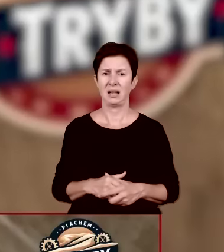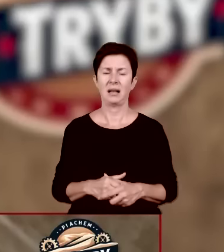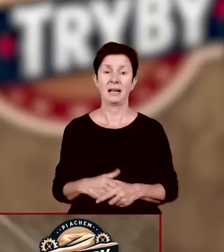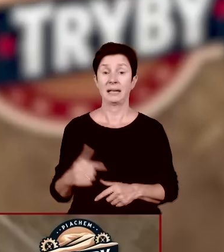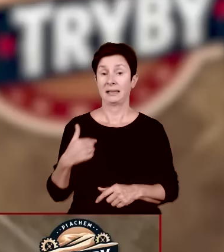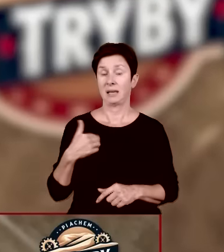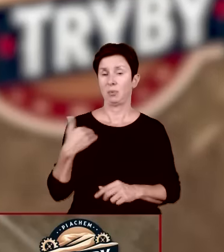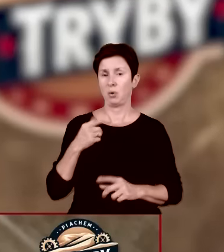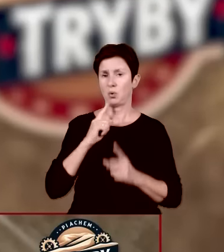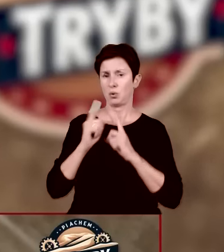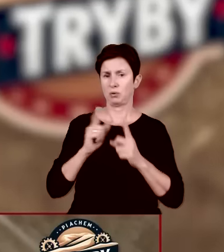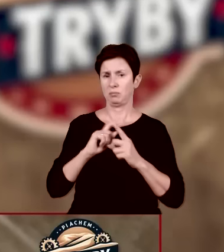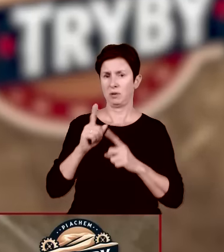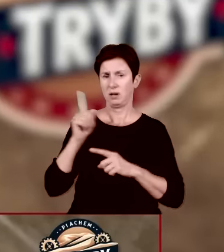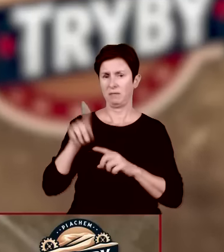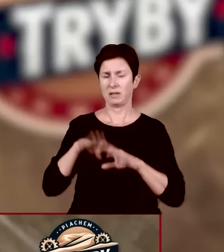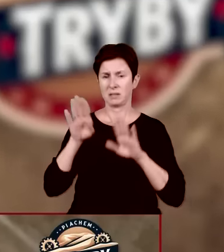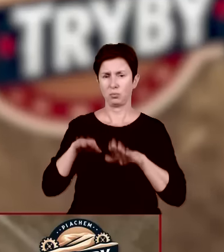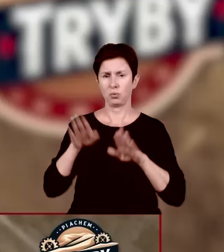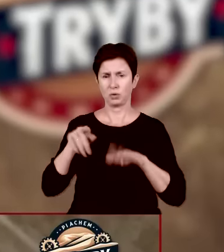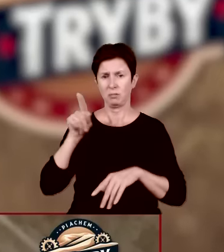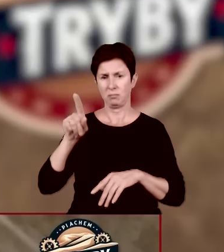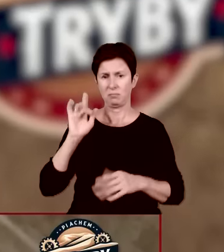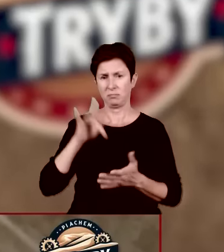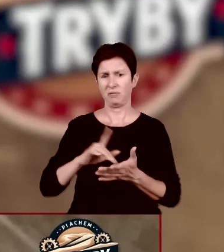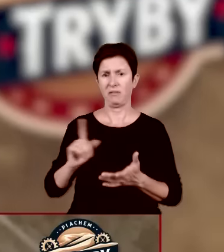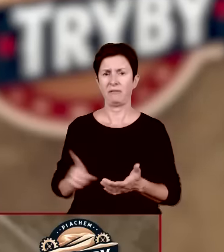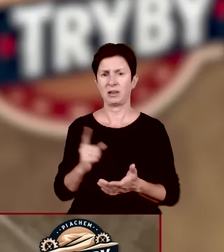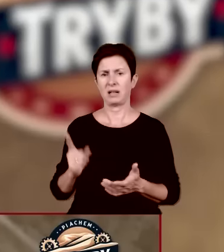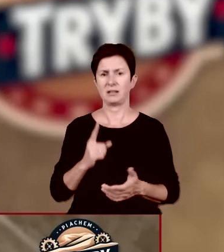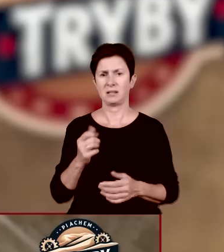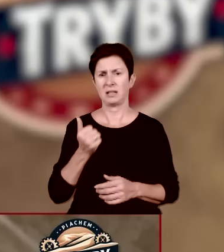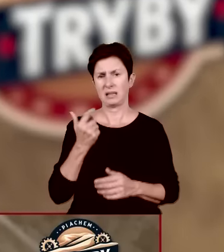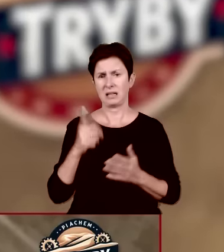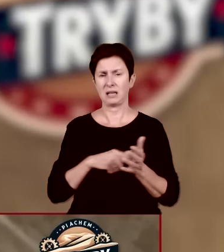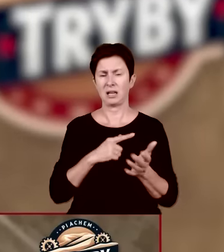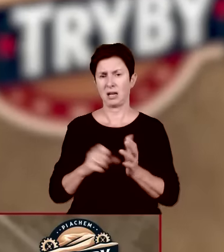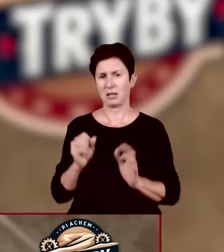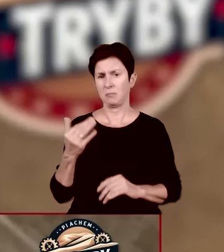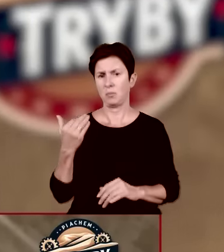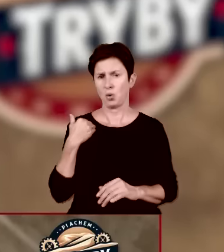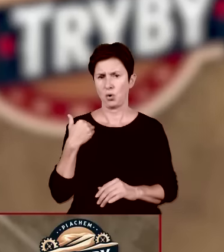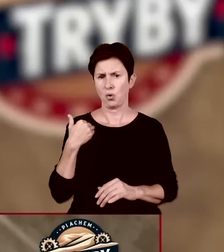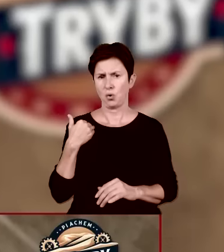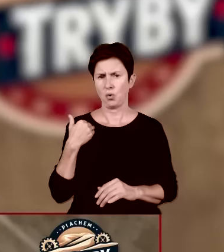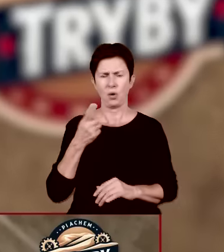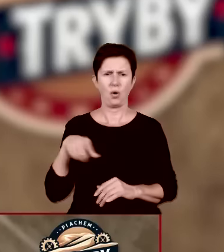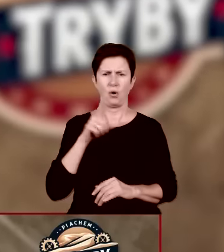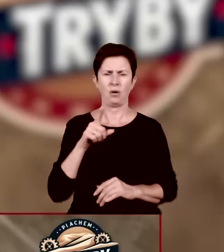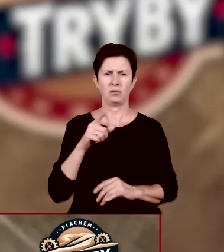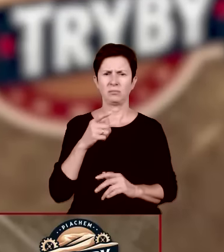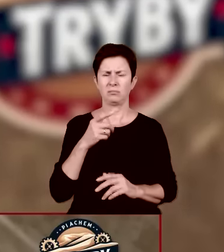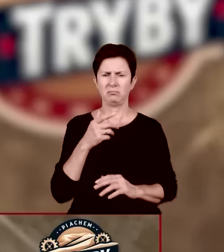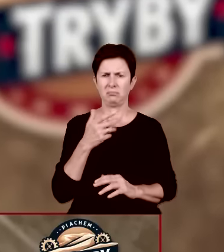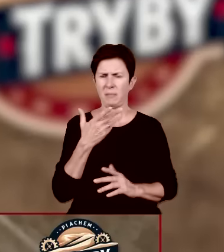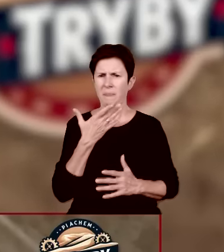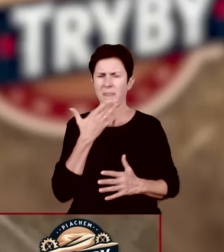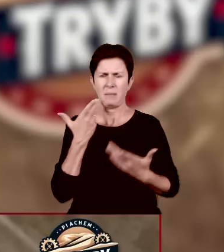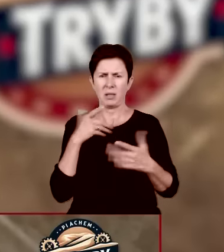z muzułmanami we Francji, parę razy mi się zdarzyło, i oni kompletnie nic nie mają